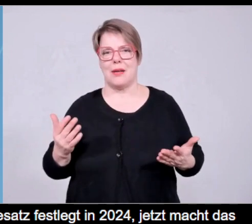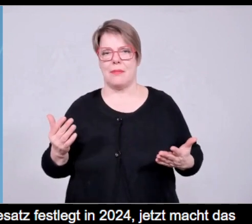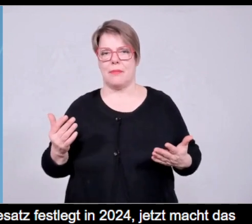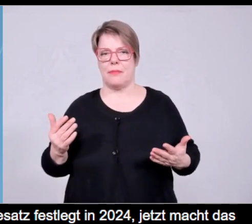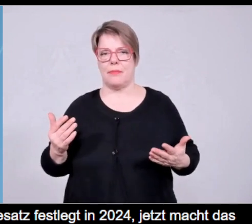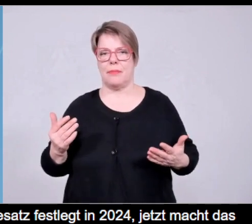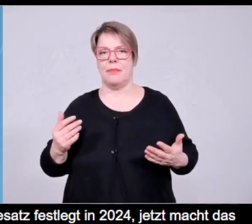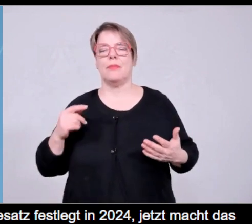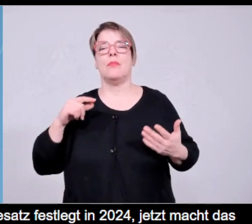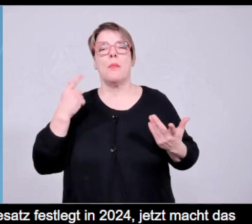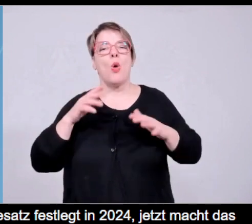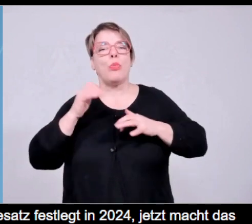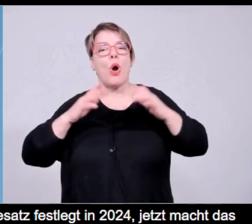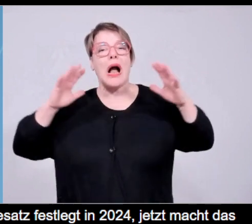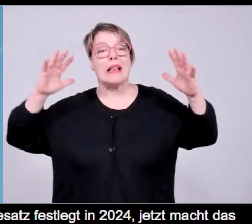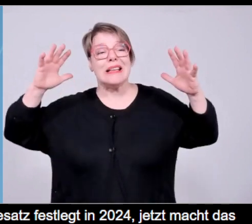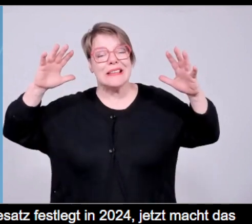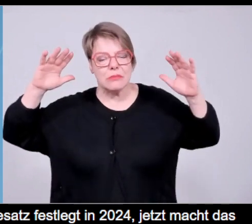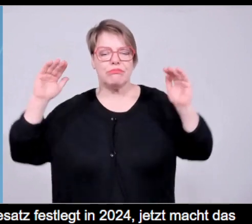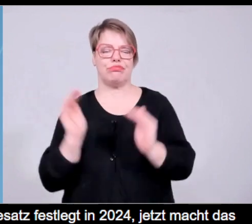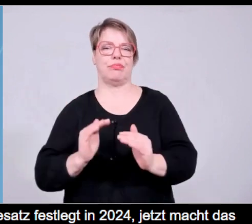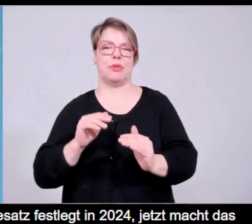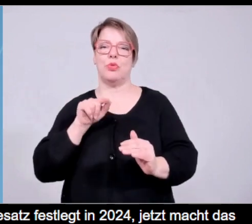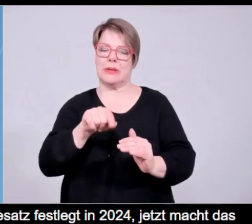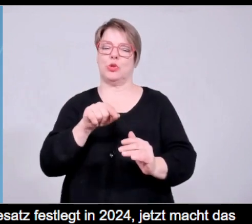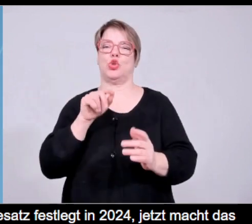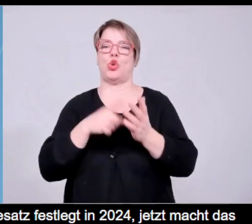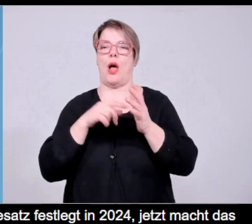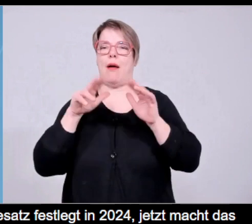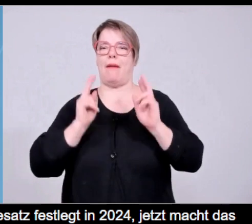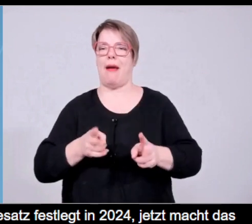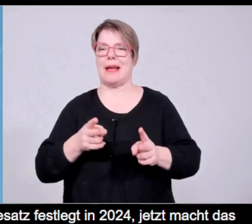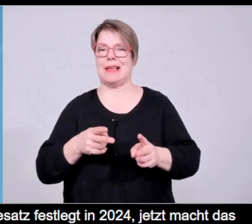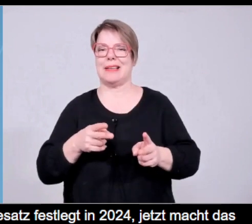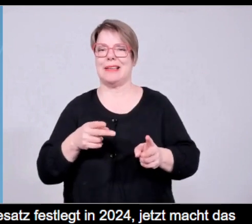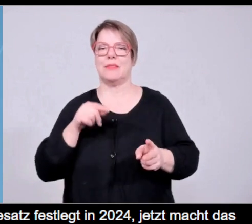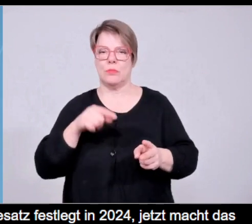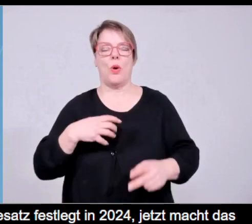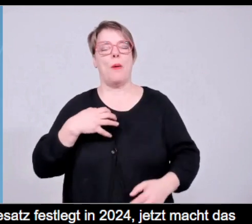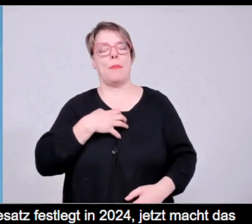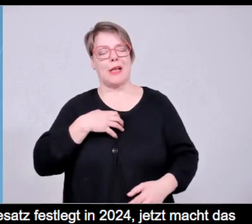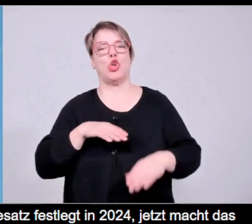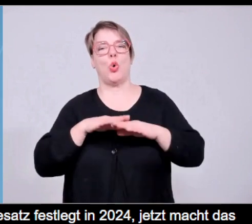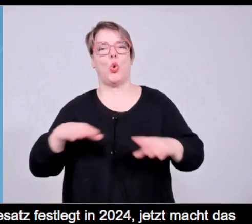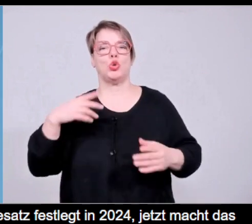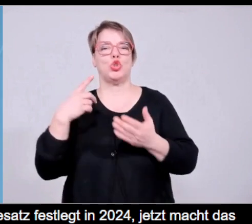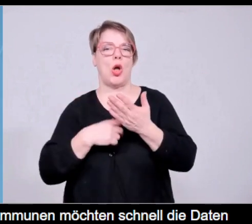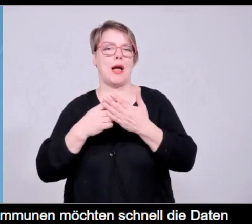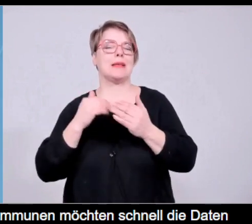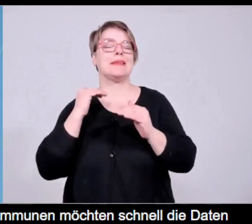Bodenrichtwerte, die ja sehr streitanfällig sind, sind bei dem Modell nicht dabei. Insofern glaube ich, haben wir hier einen guten Weg beschritten.